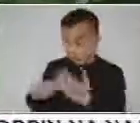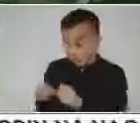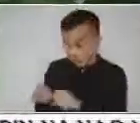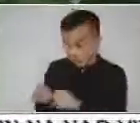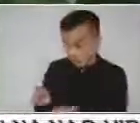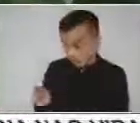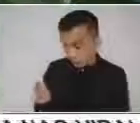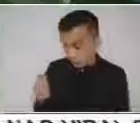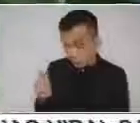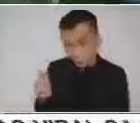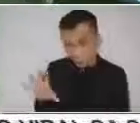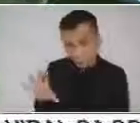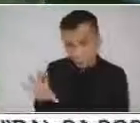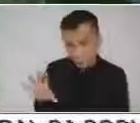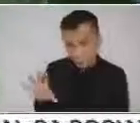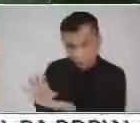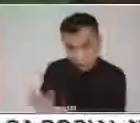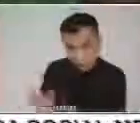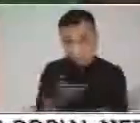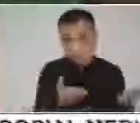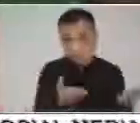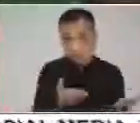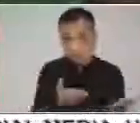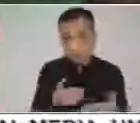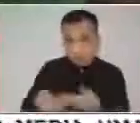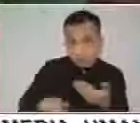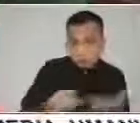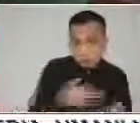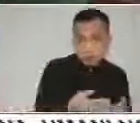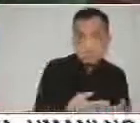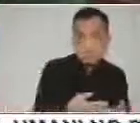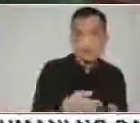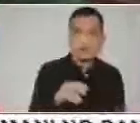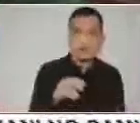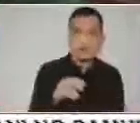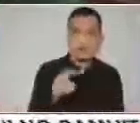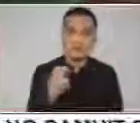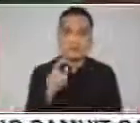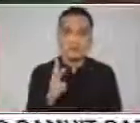ay darating ngayon Linggo. Dayan? Right, maraming salamat sa iyo, Clazer Pardilia.